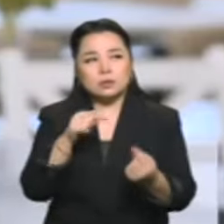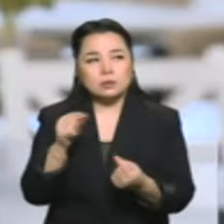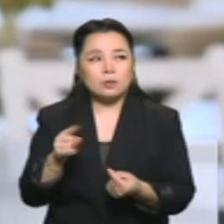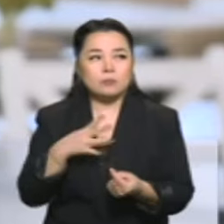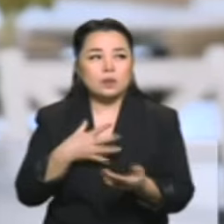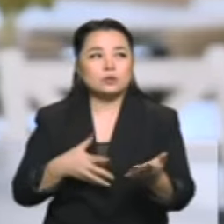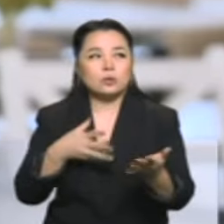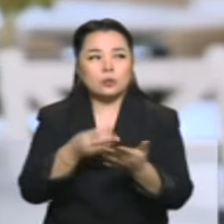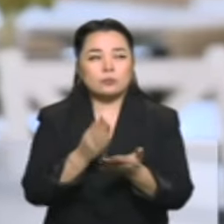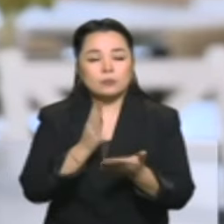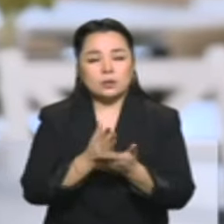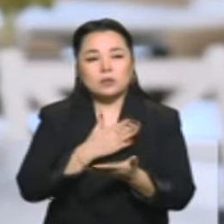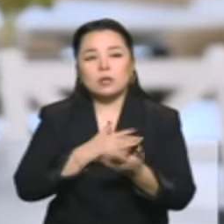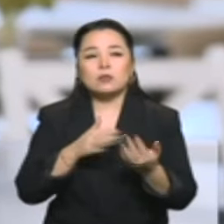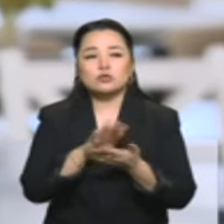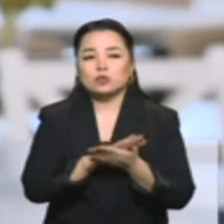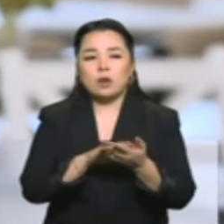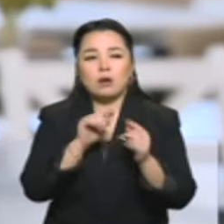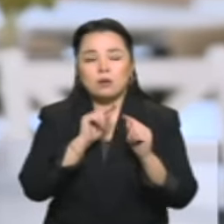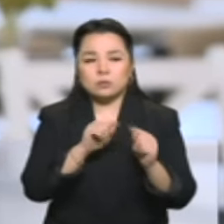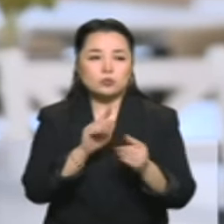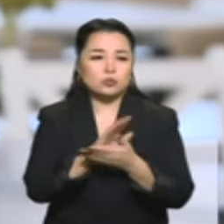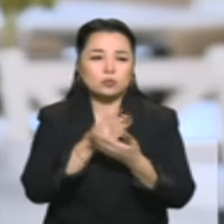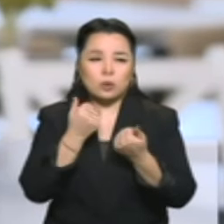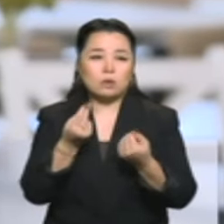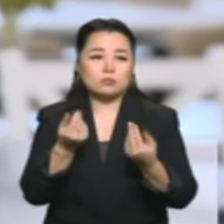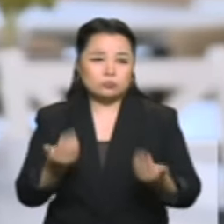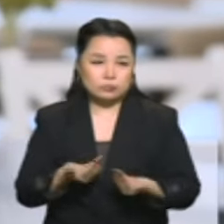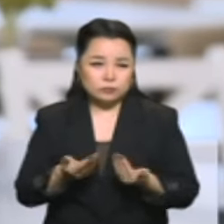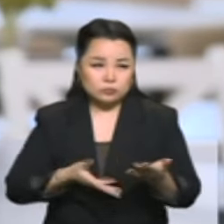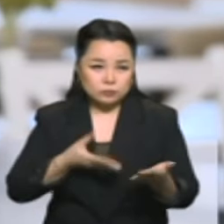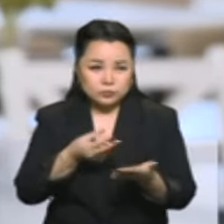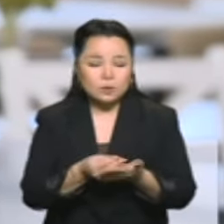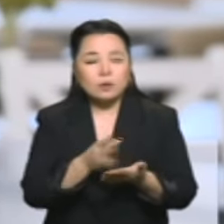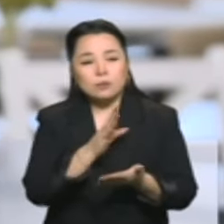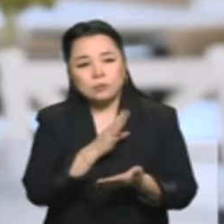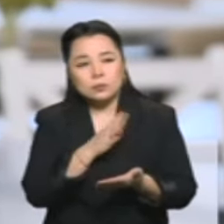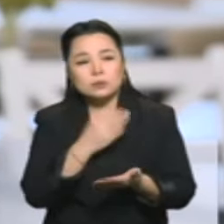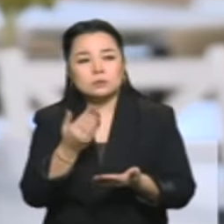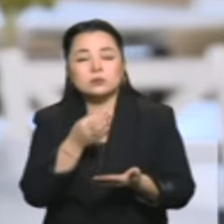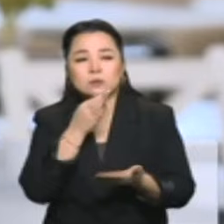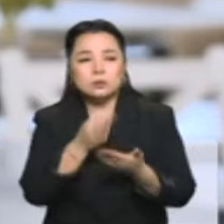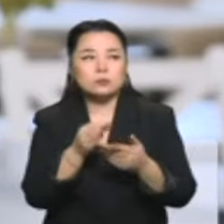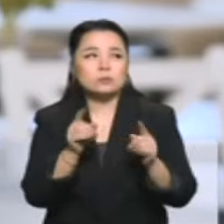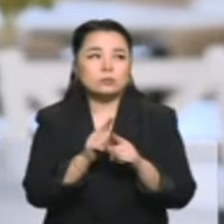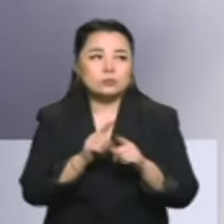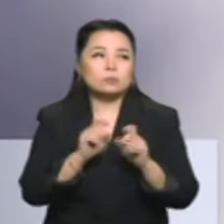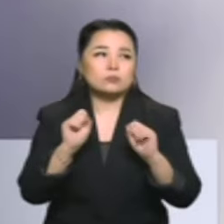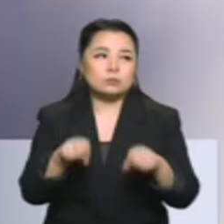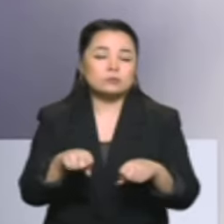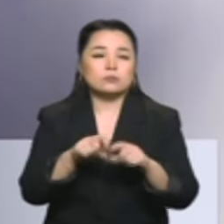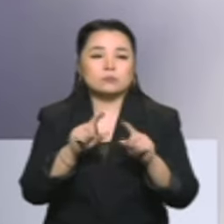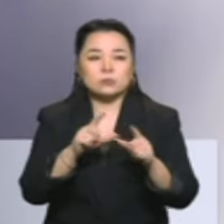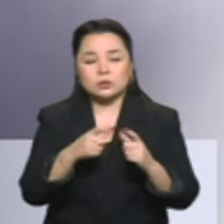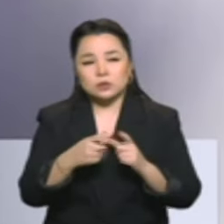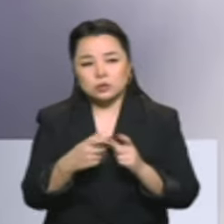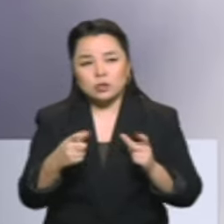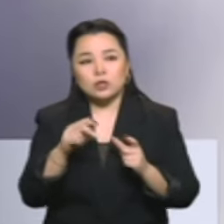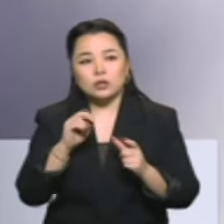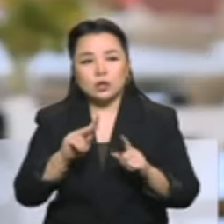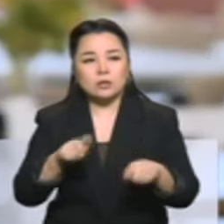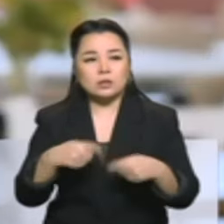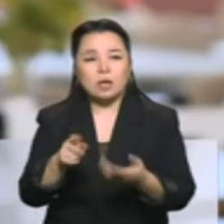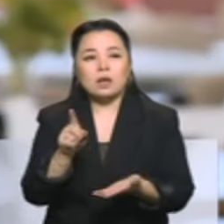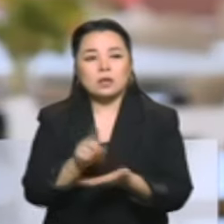төлемдерді қабылдаудамыз, біз ештемеге қарамаймыз, қолма-қол берсе қолма-қол аламыз, тиісінше оларға біз түбіртек беру міндетіміз.